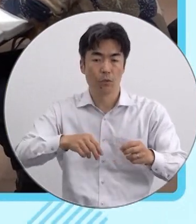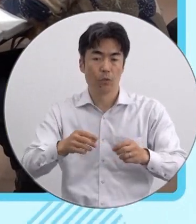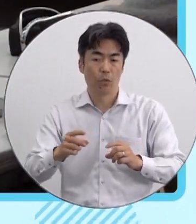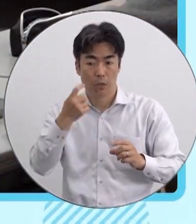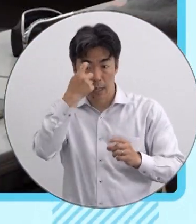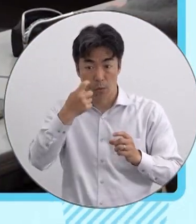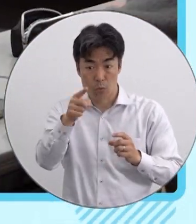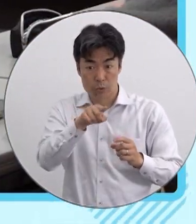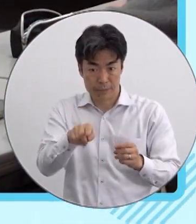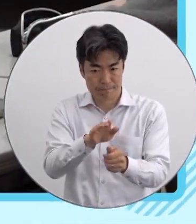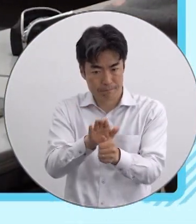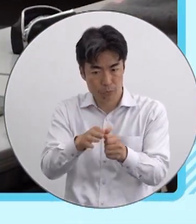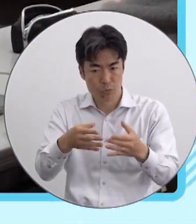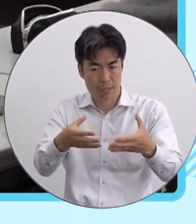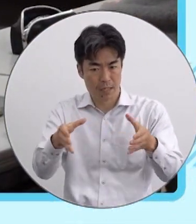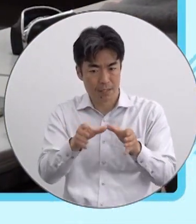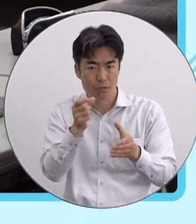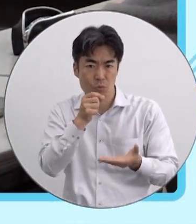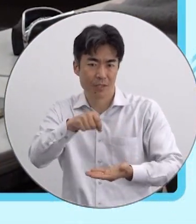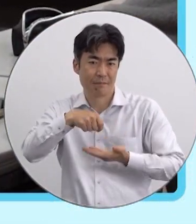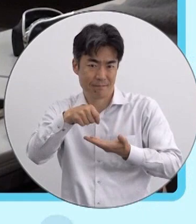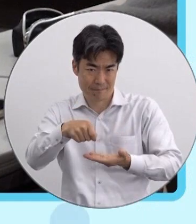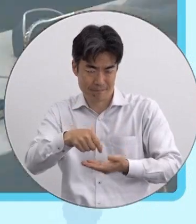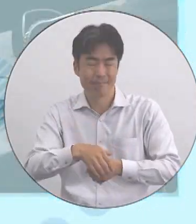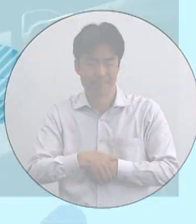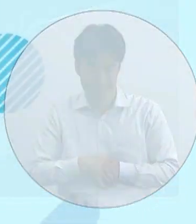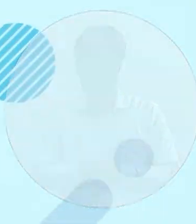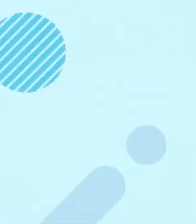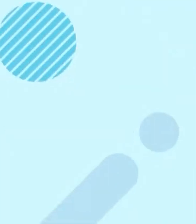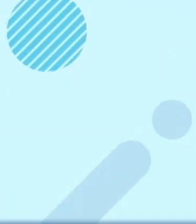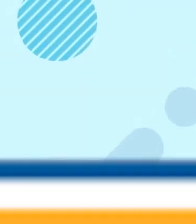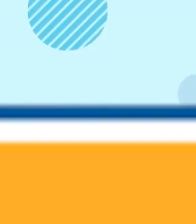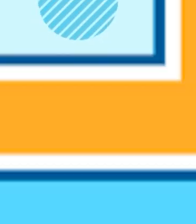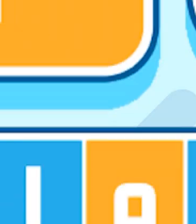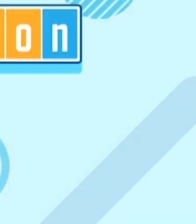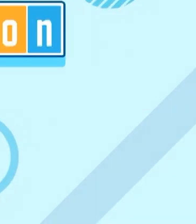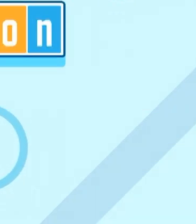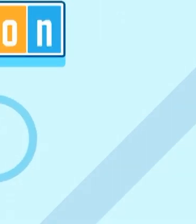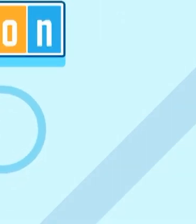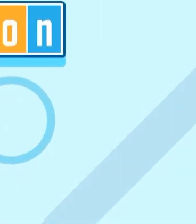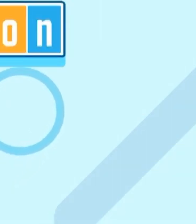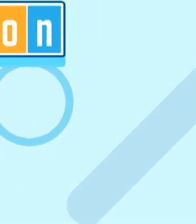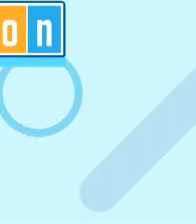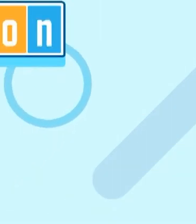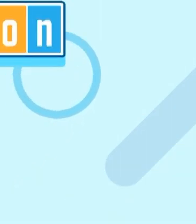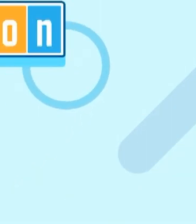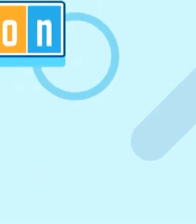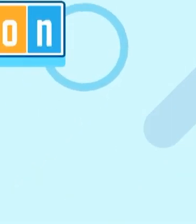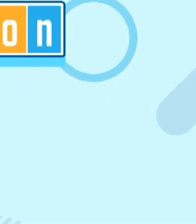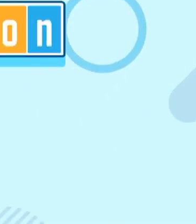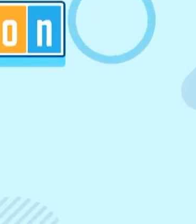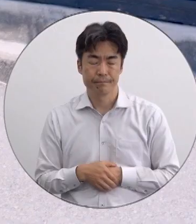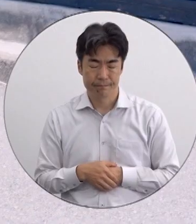に住む外国人をサポートする団体をご紹介します。 越谷コレクション。